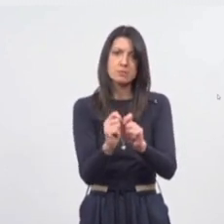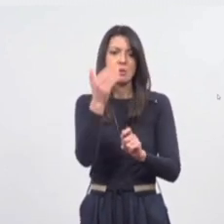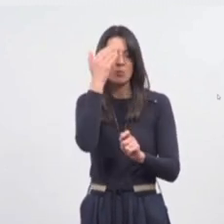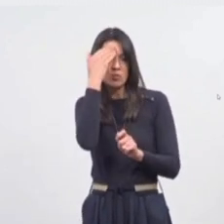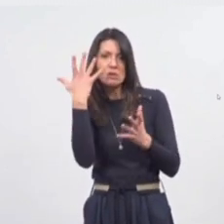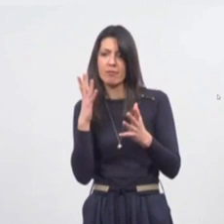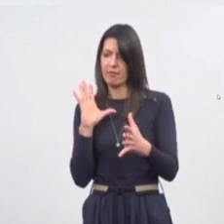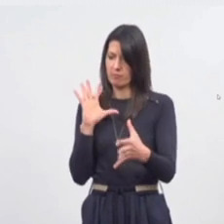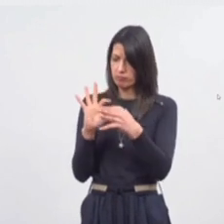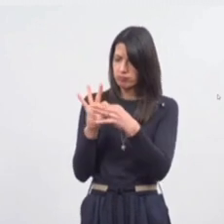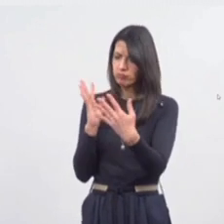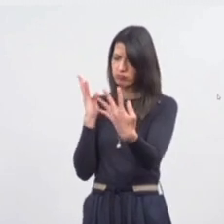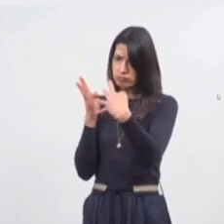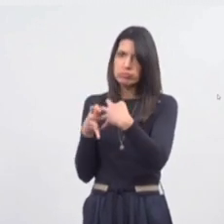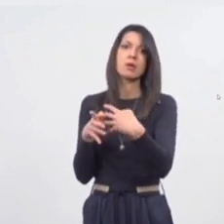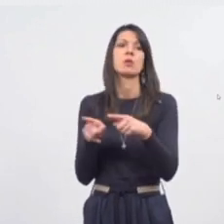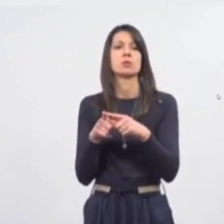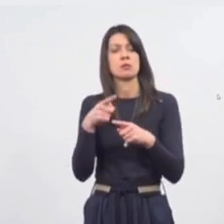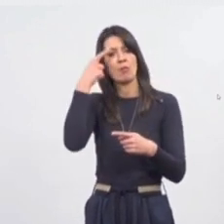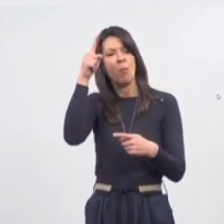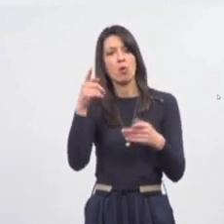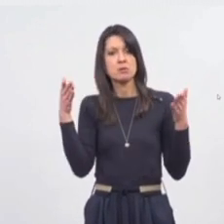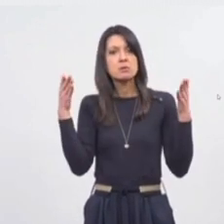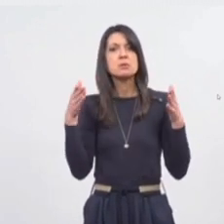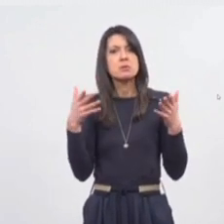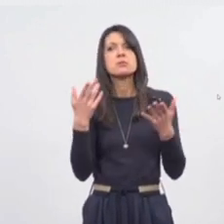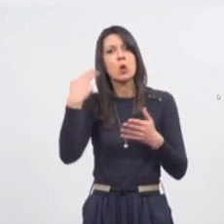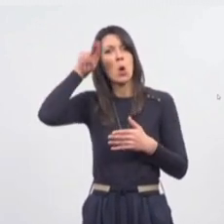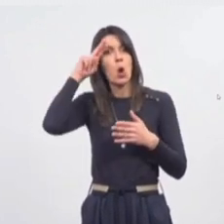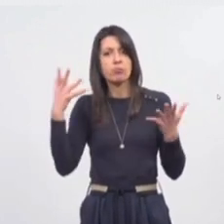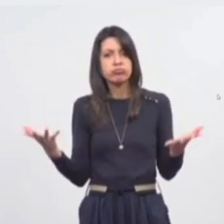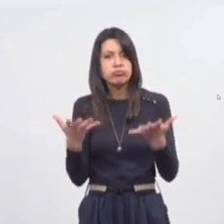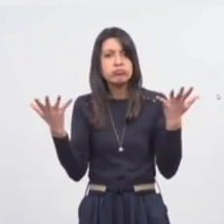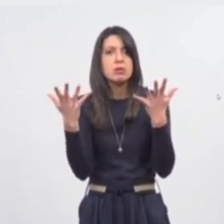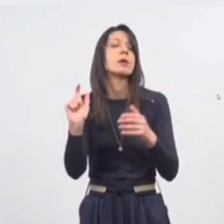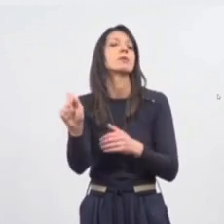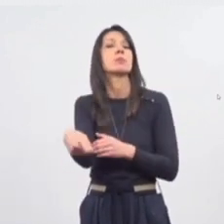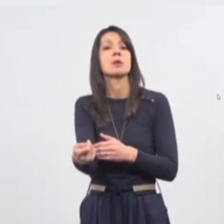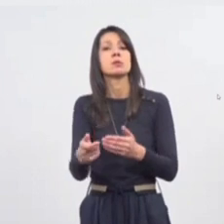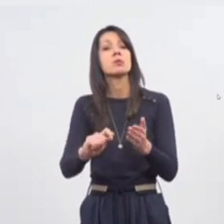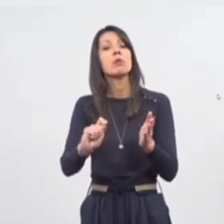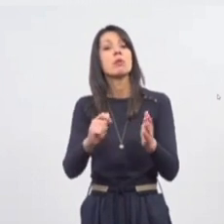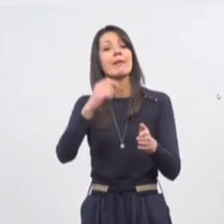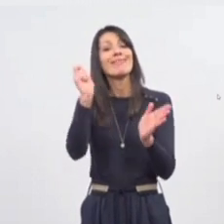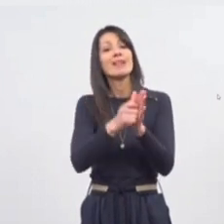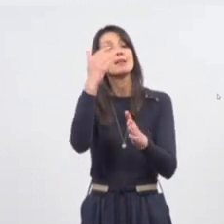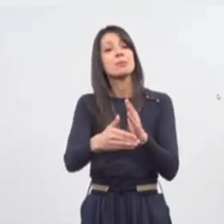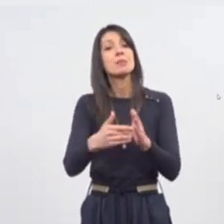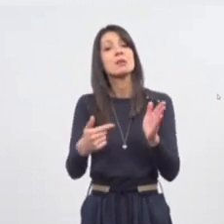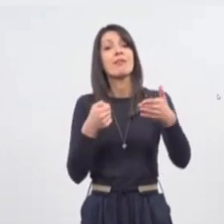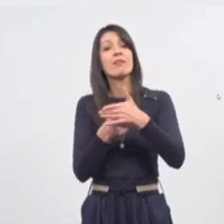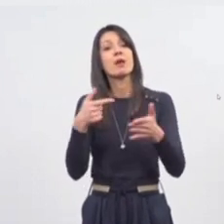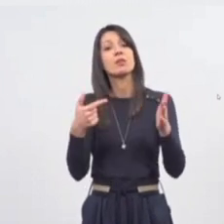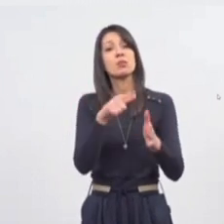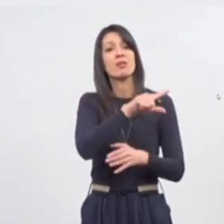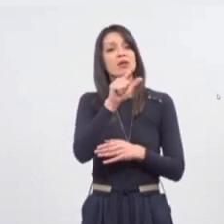garder ici une approche européenne. Donc oui, si aujourd'hui nous sommes partis, d'ici la fin de 2022, on va avoir aussi un